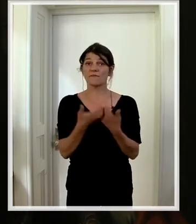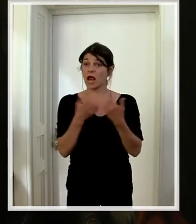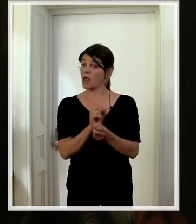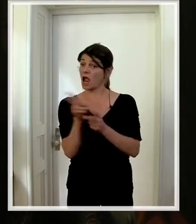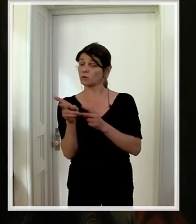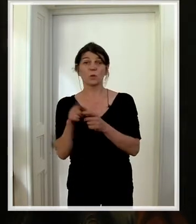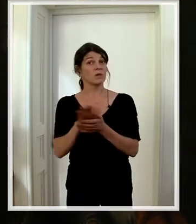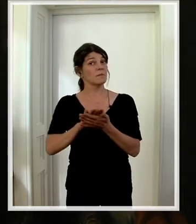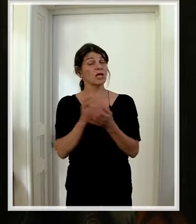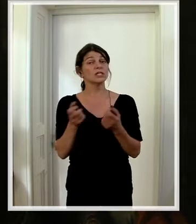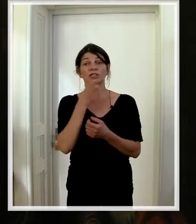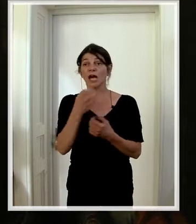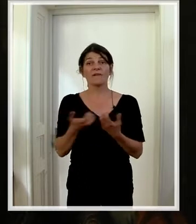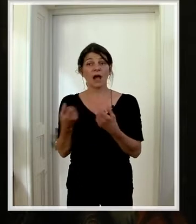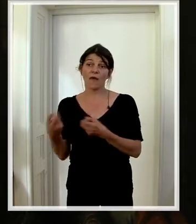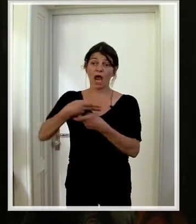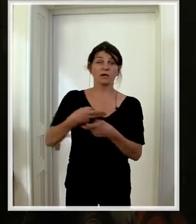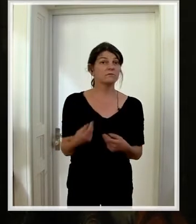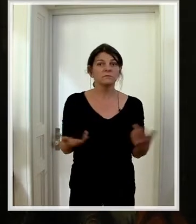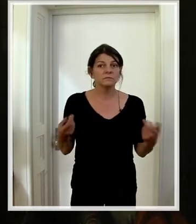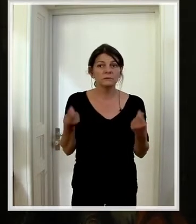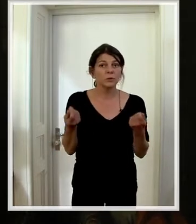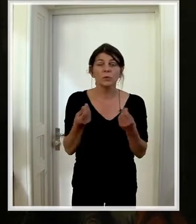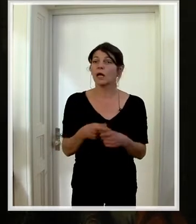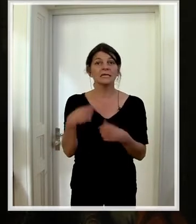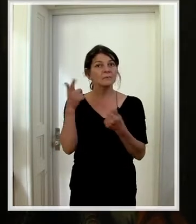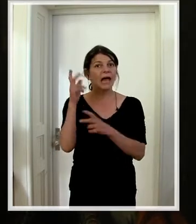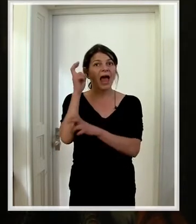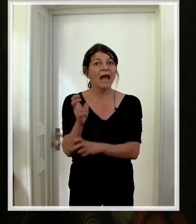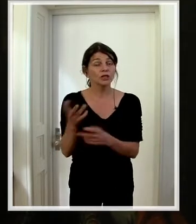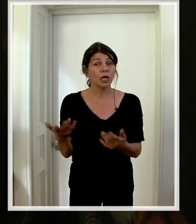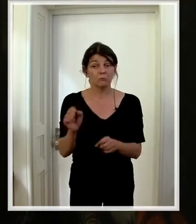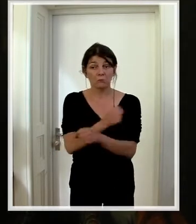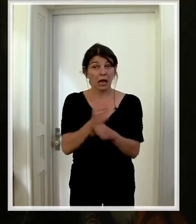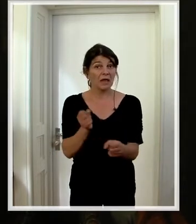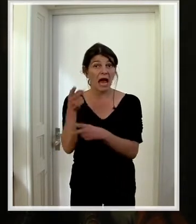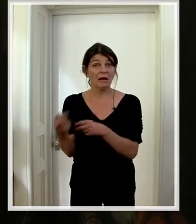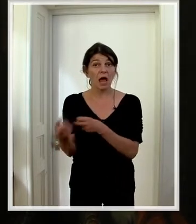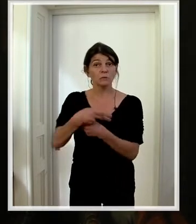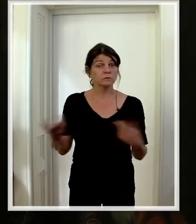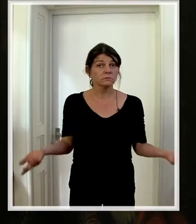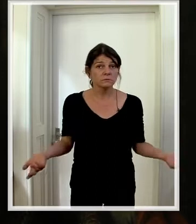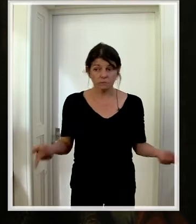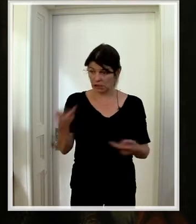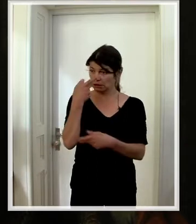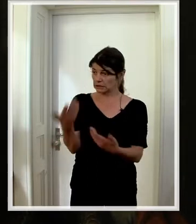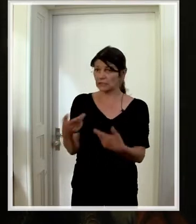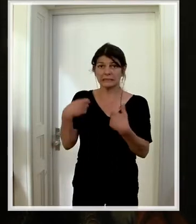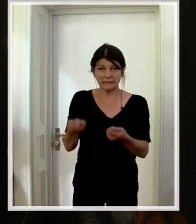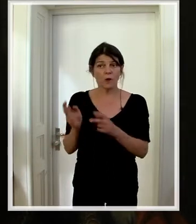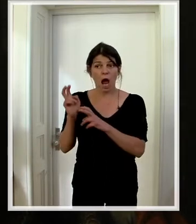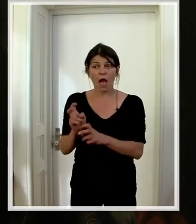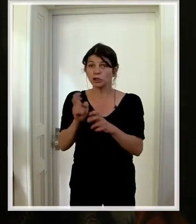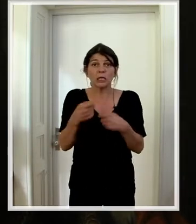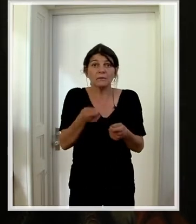in Schaanwald ein. Und das ist ein ganz einfacher Grund, weil es dort gar keine Haltestelle mehr gibt, wo man ein- und aussteigen kann. Allein dort sieht man, es gibt noch weitere Haltestellen, die es